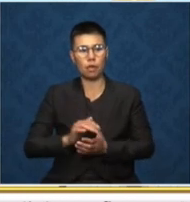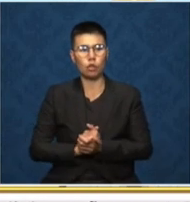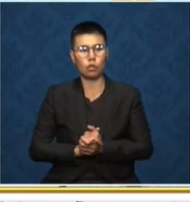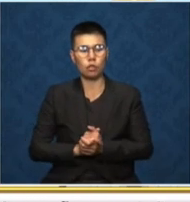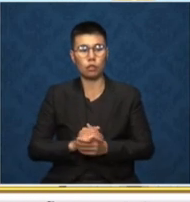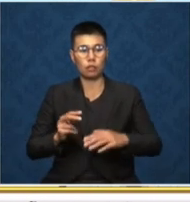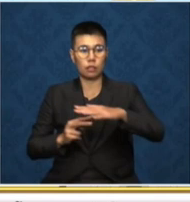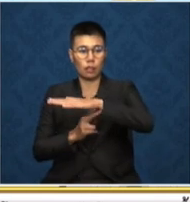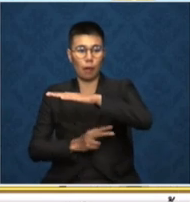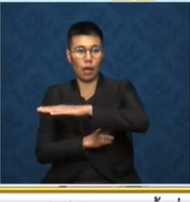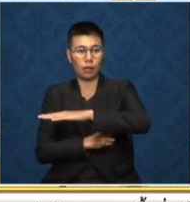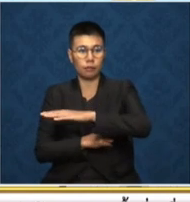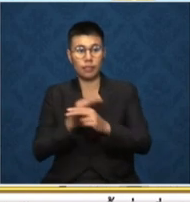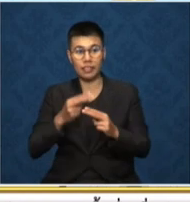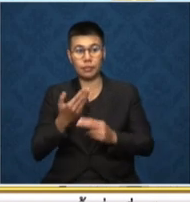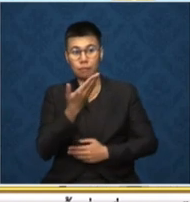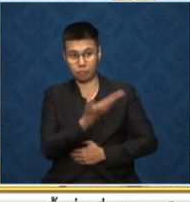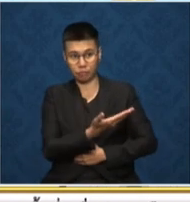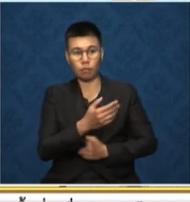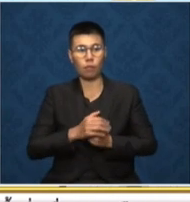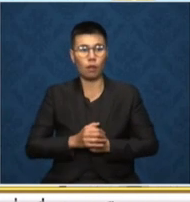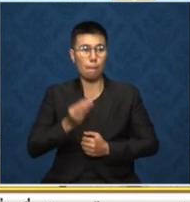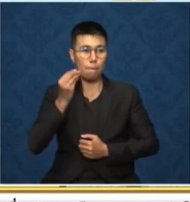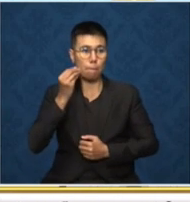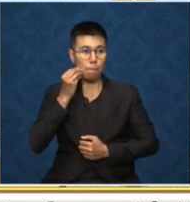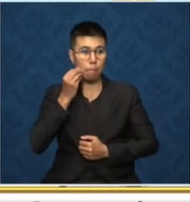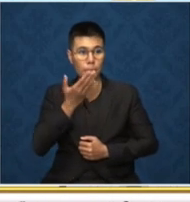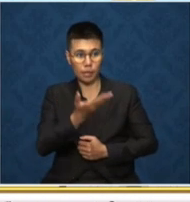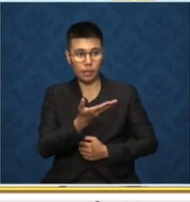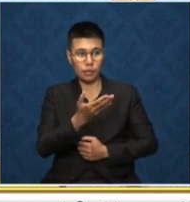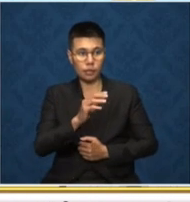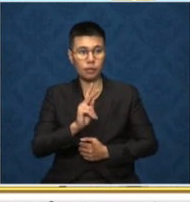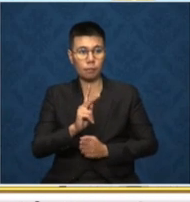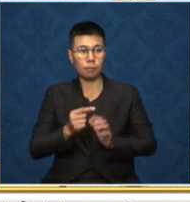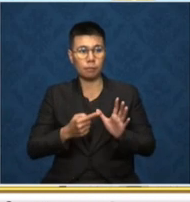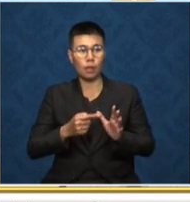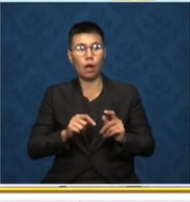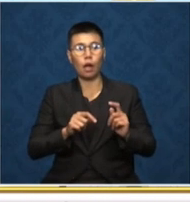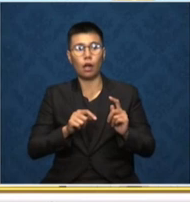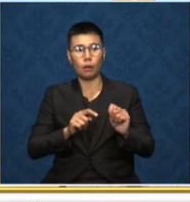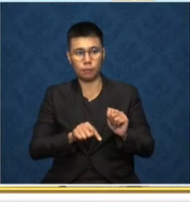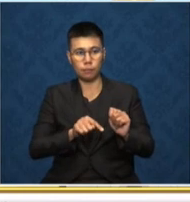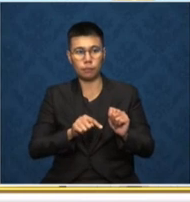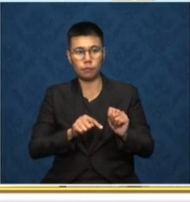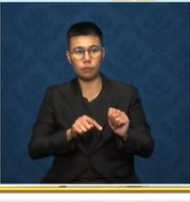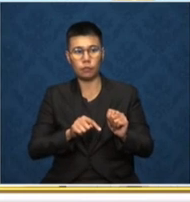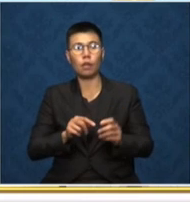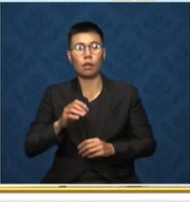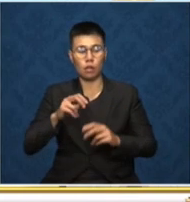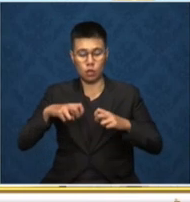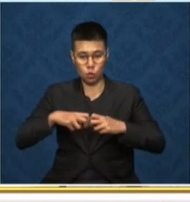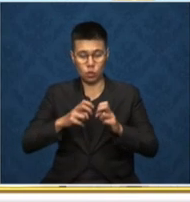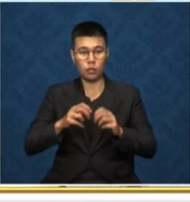จย่า90พรรษาครับอยู่ที่บ้านกำสายจานตำบลทุ่งมนอำเภอปราสาทจังหวัดสุรินทร์ครับสะพาน